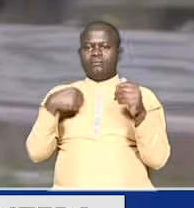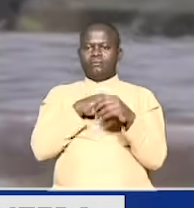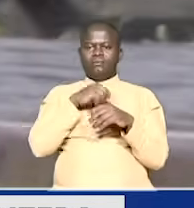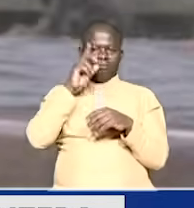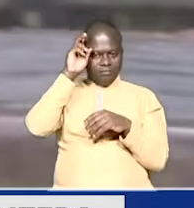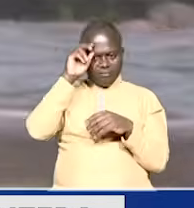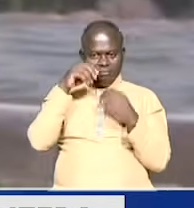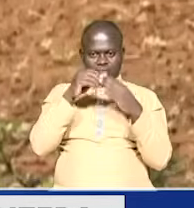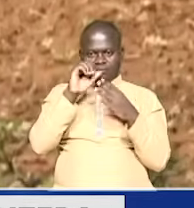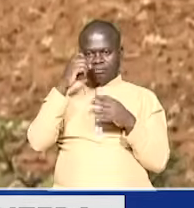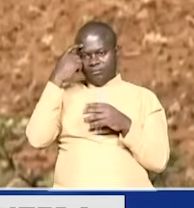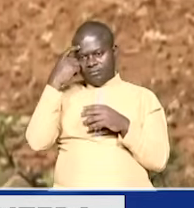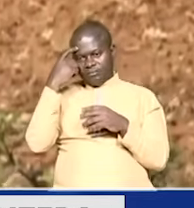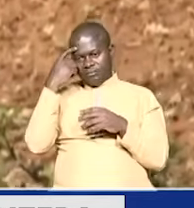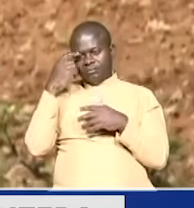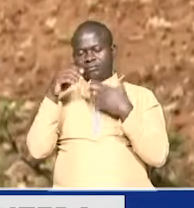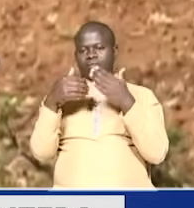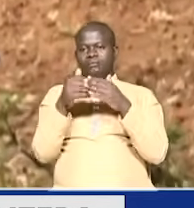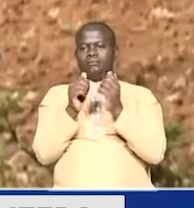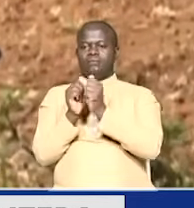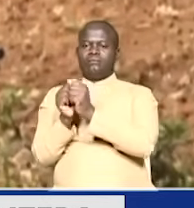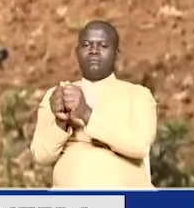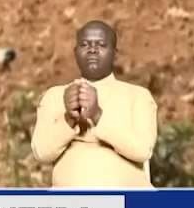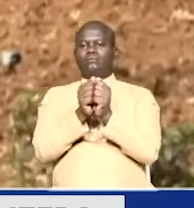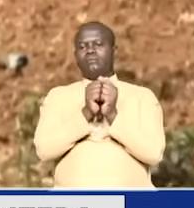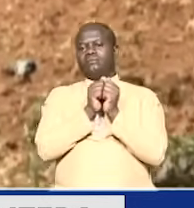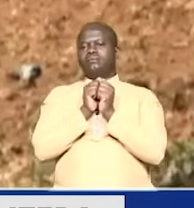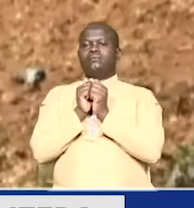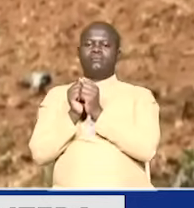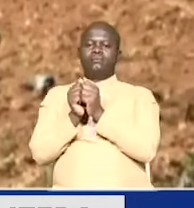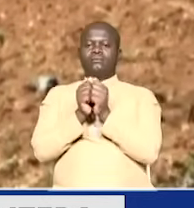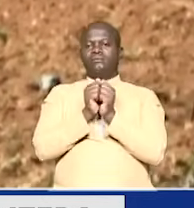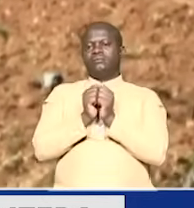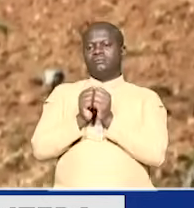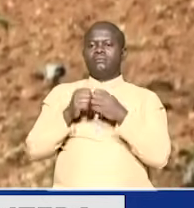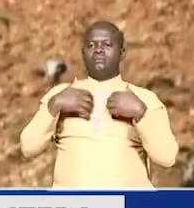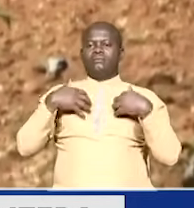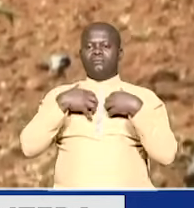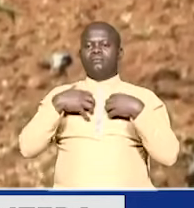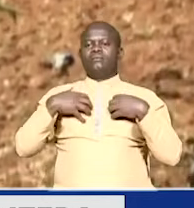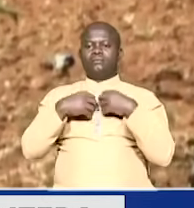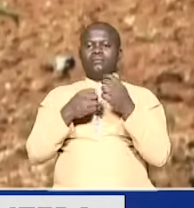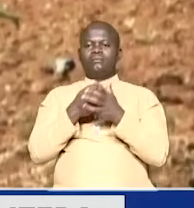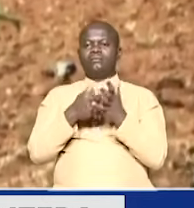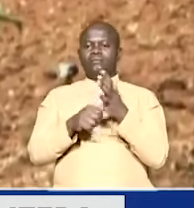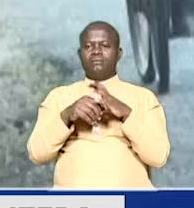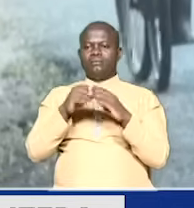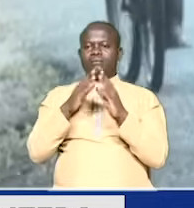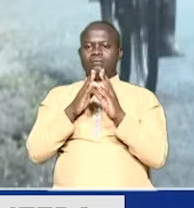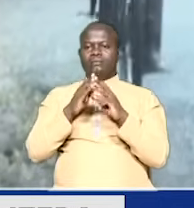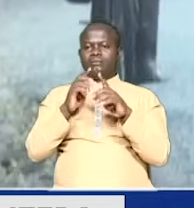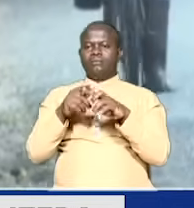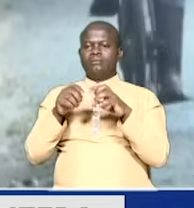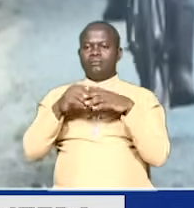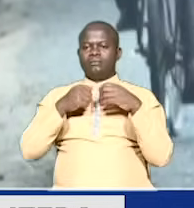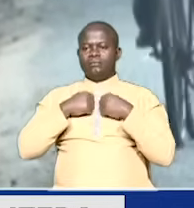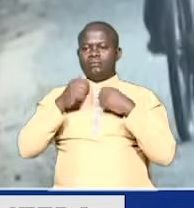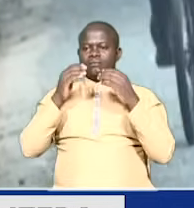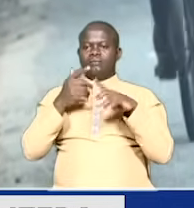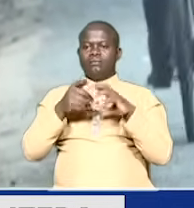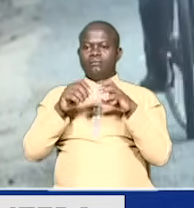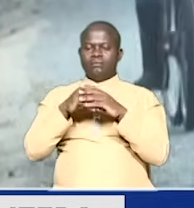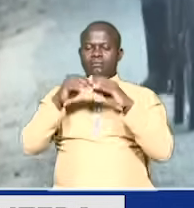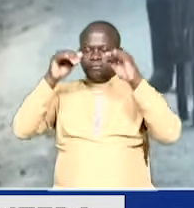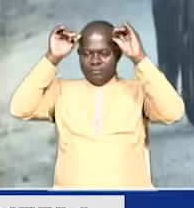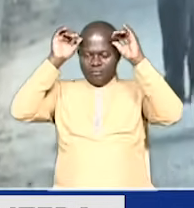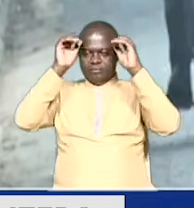leta inteko ishinga amategeko yagombye kuganira cyane kuri iki kibazo cy'inyamaswa zigiye ziteje ibibazo mu mijyi itandukanye yo mu Rwanda, harimo nk'umujyi wa